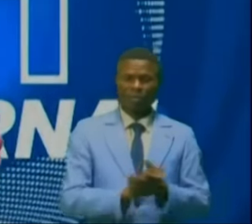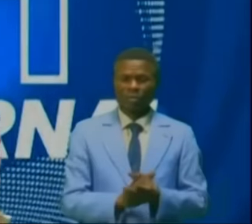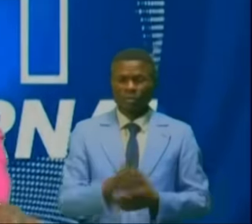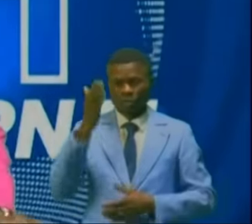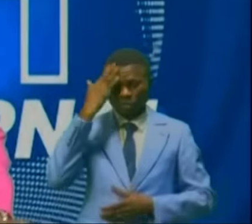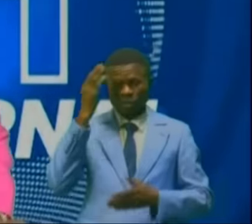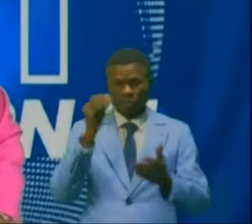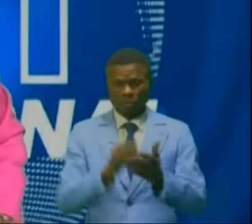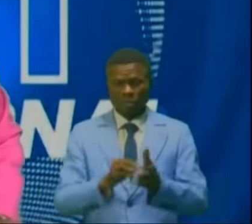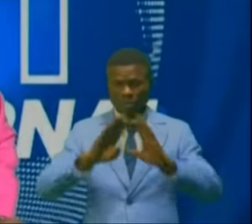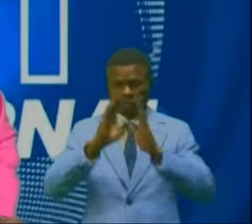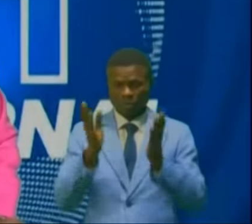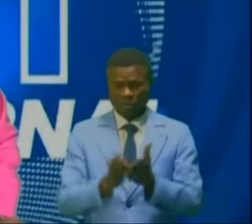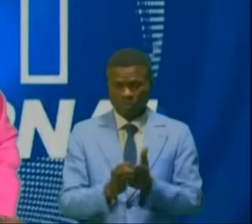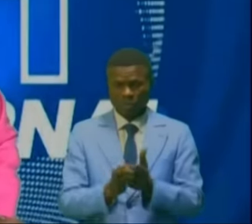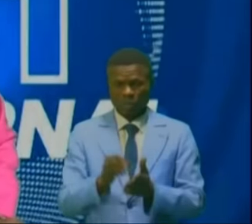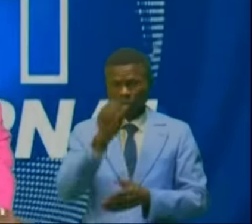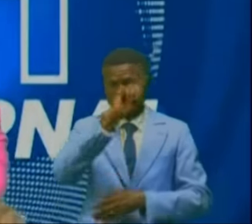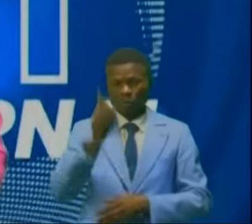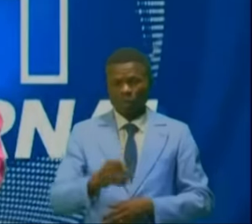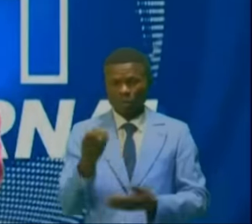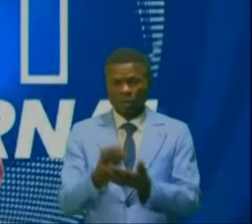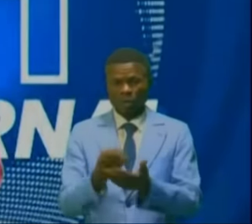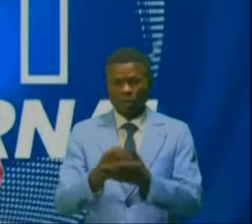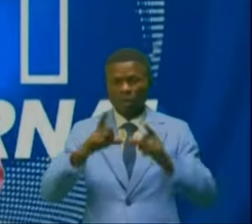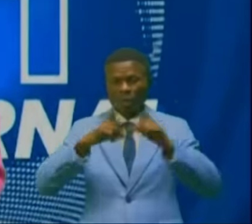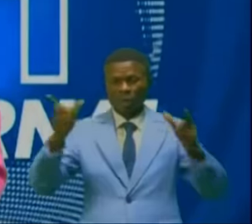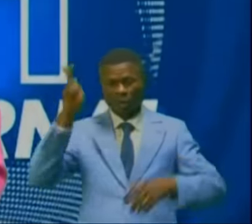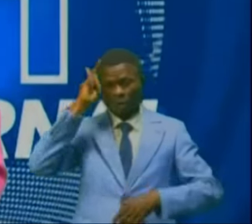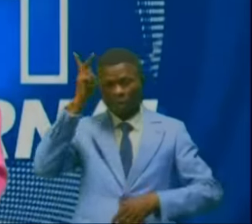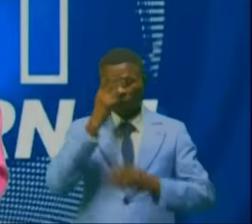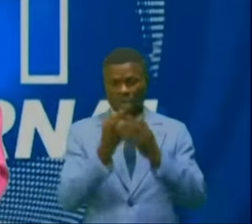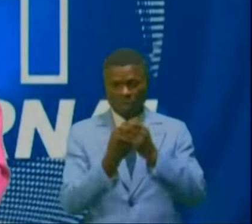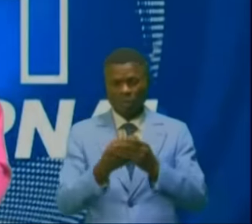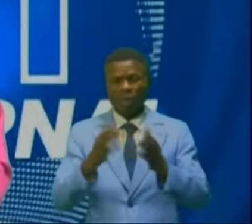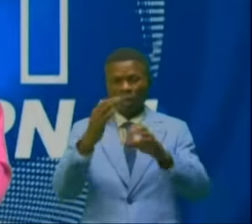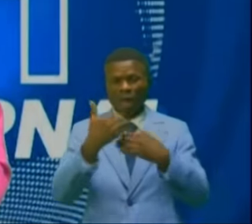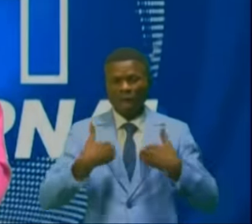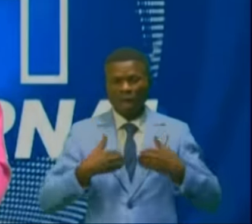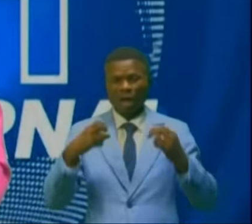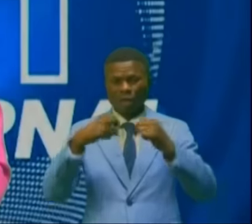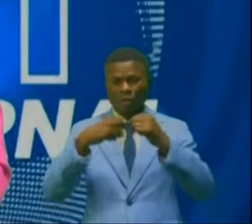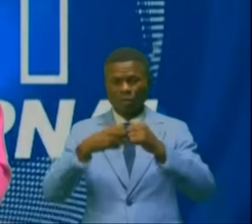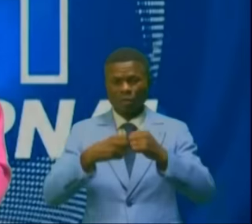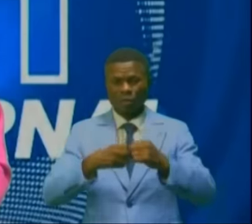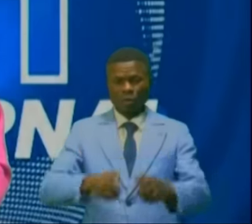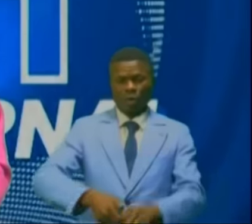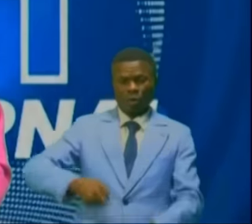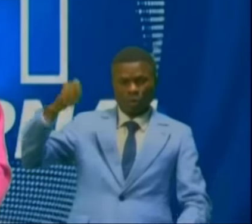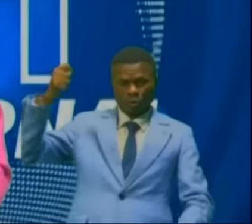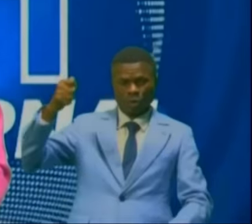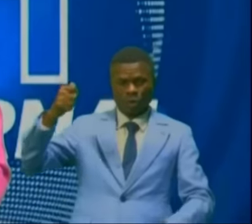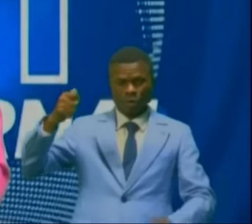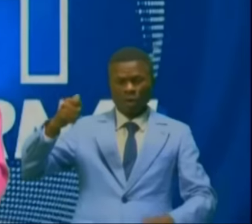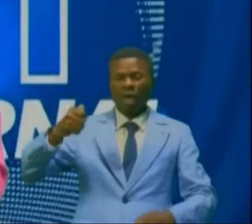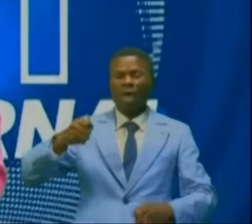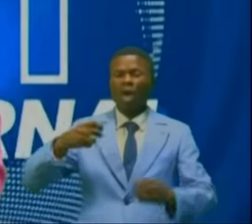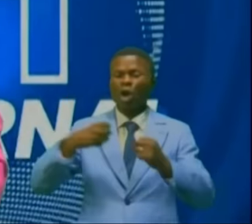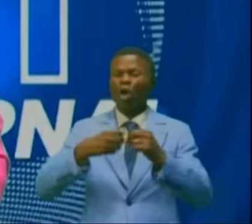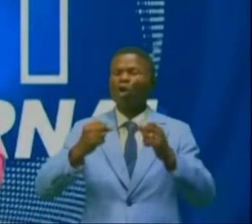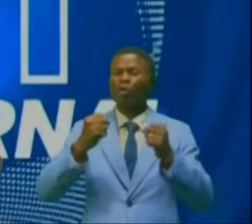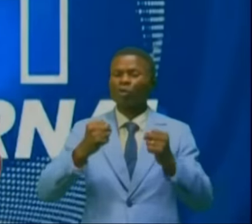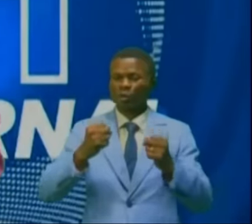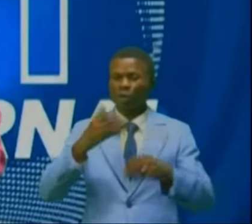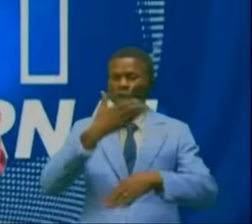Sachez aussi que toutes les zones économiques de l'espace Grand Katanga seront bientôt électrifiées. Une centrale hydroélectrique de 87 MW va